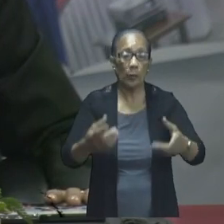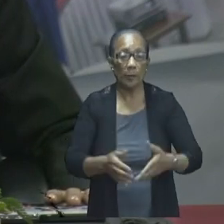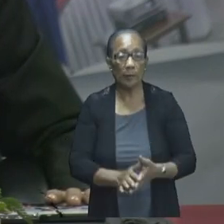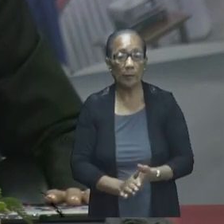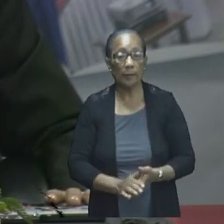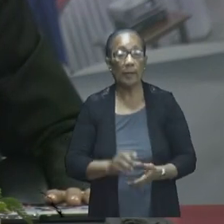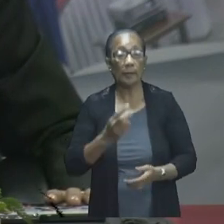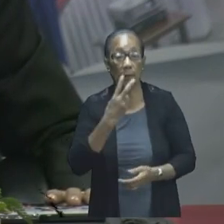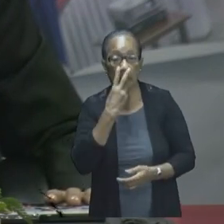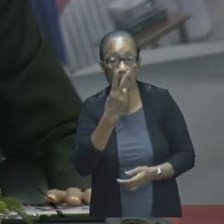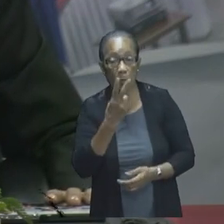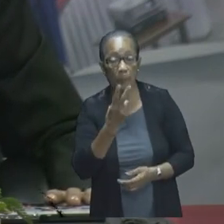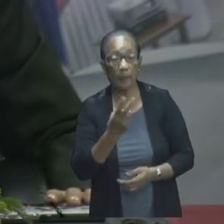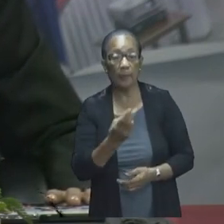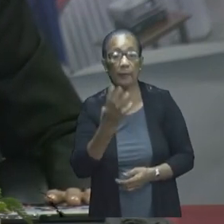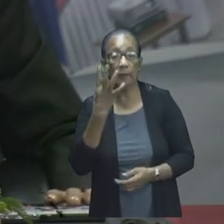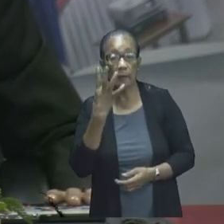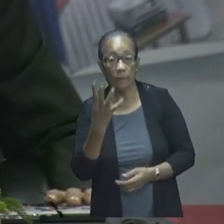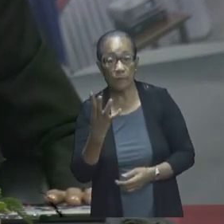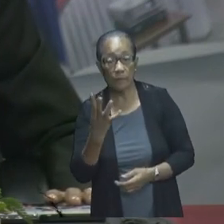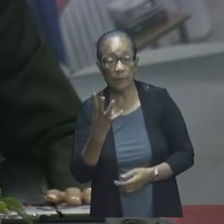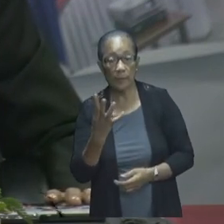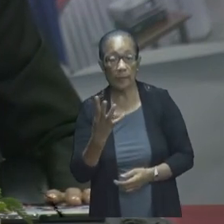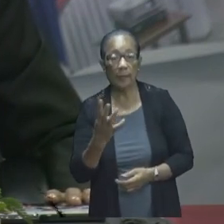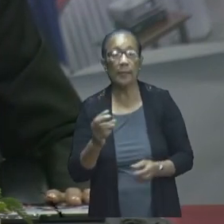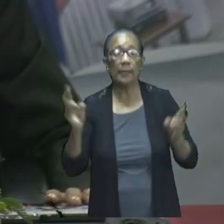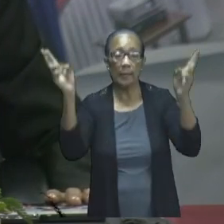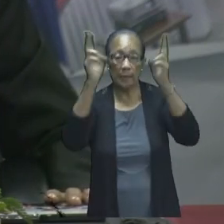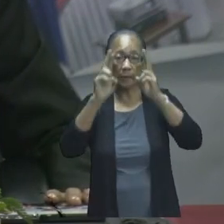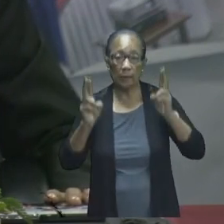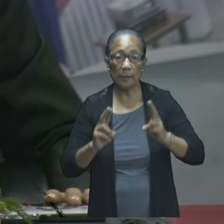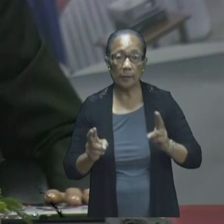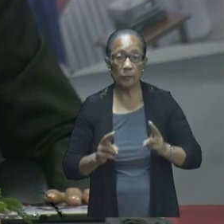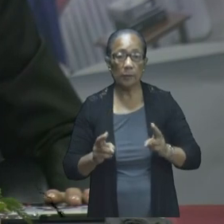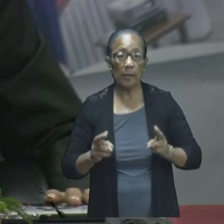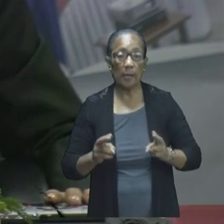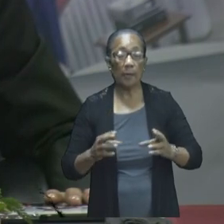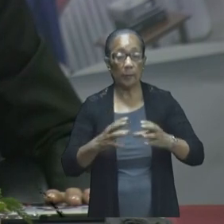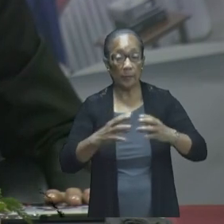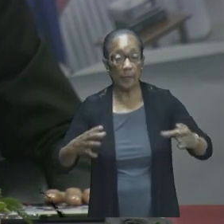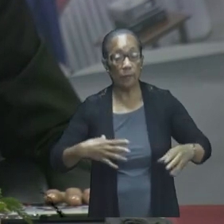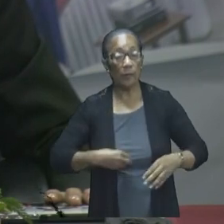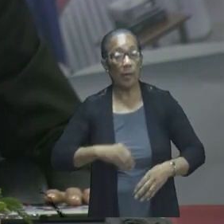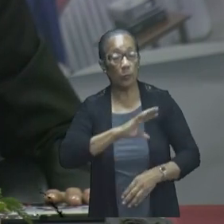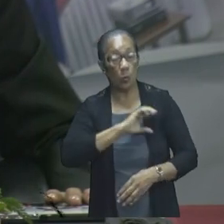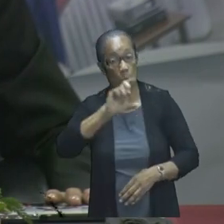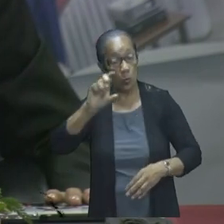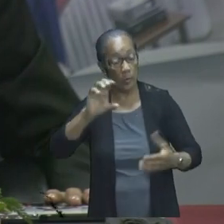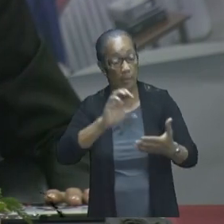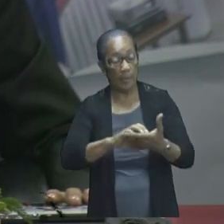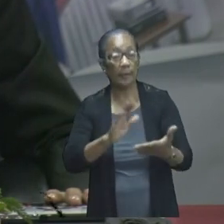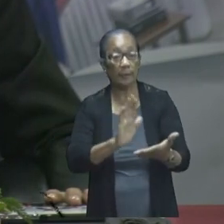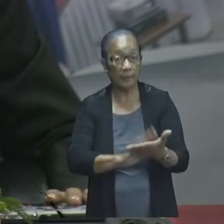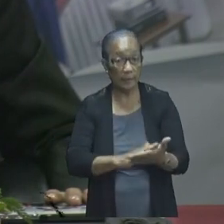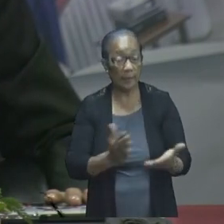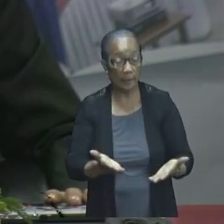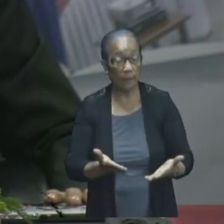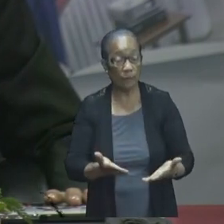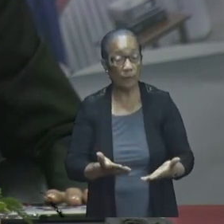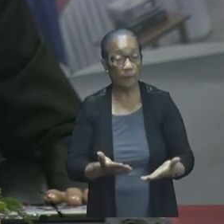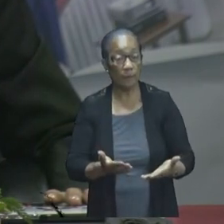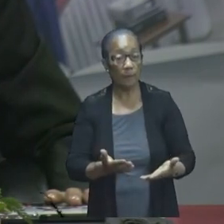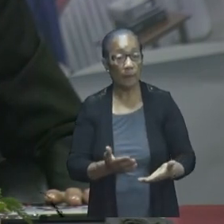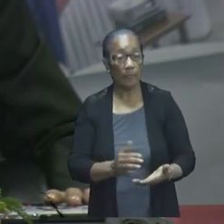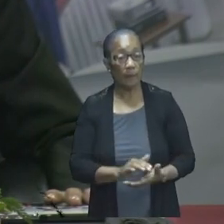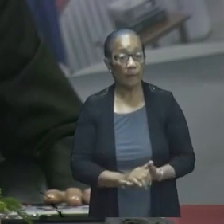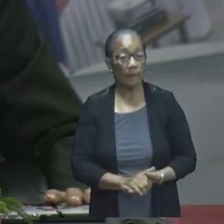meer gelet 4 hebben dat de gaan ze helemaal internationale grote internationale bedrijven als u de naam van odin op de minister van financieel die namen je